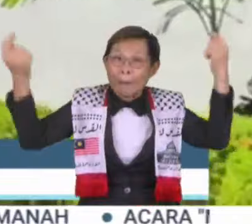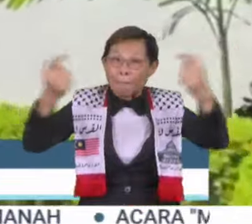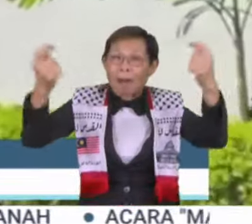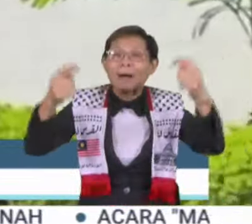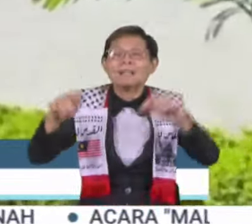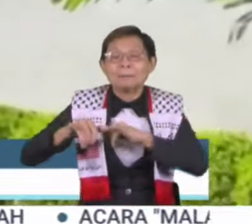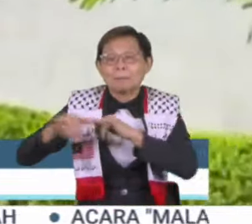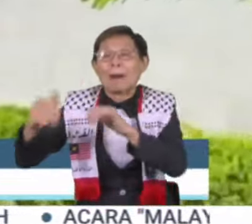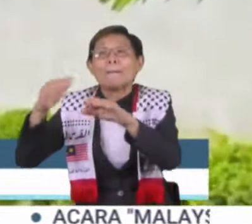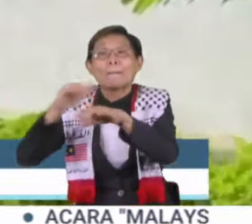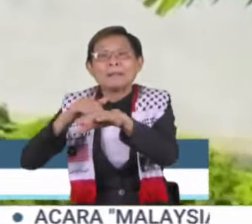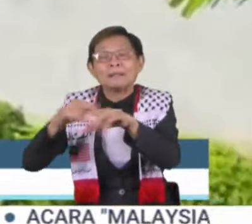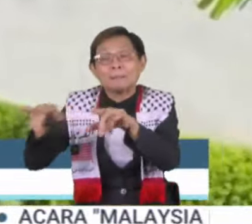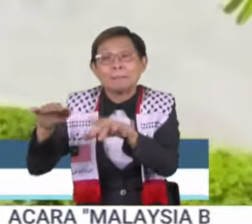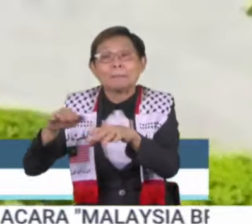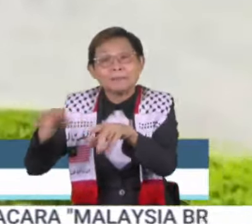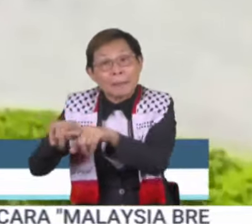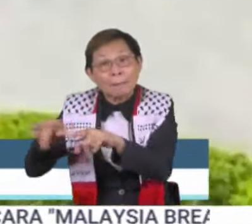Rasul.